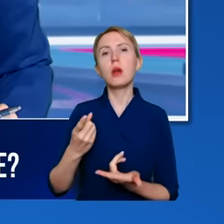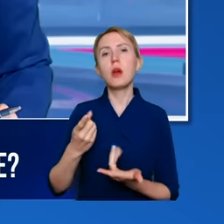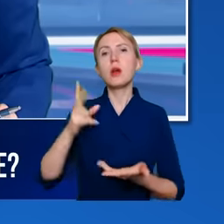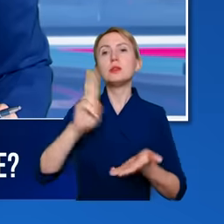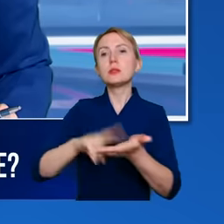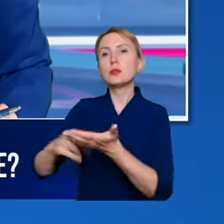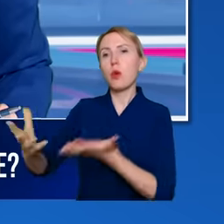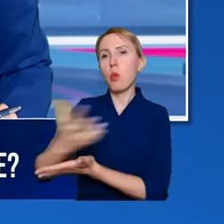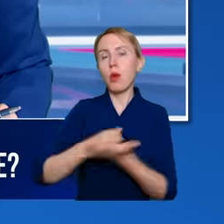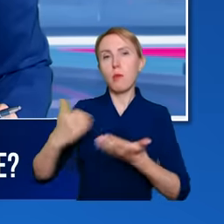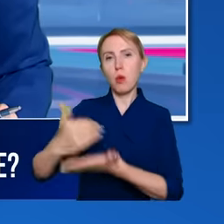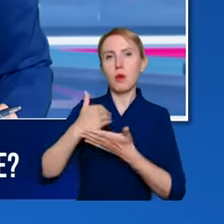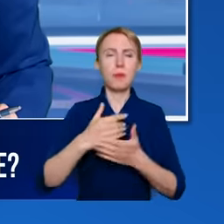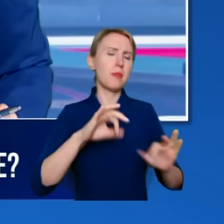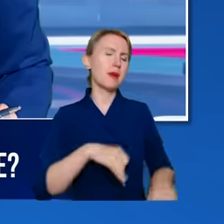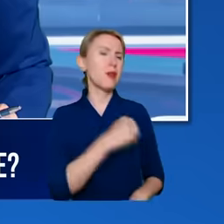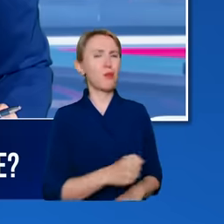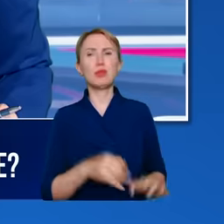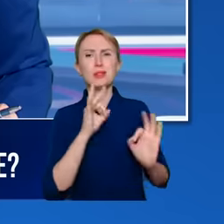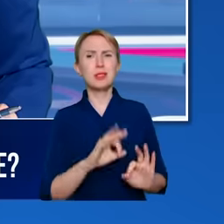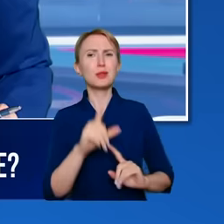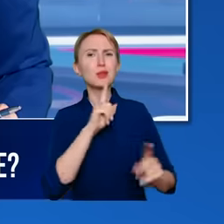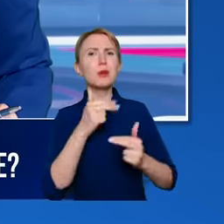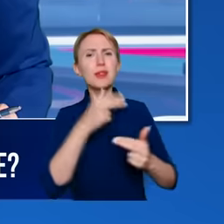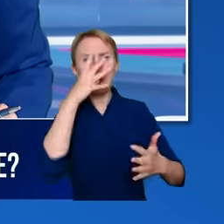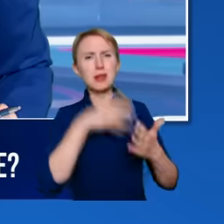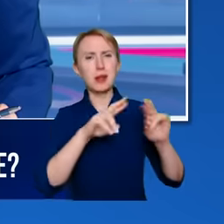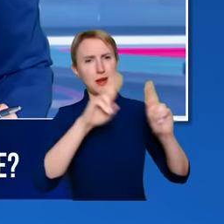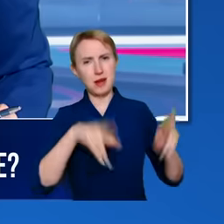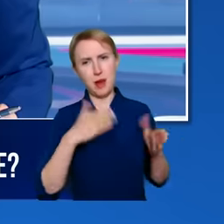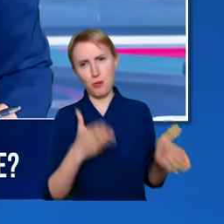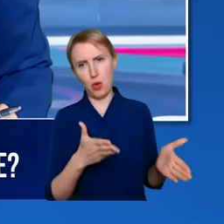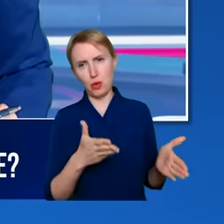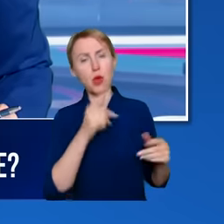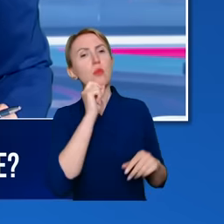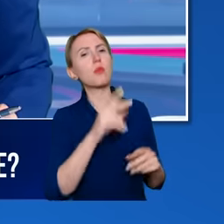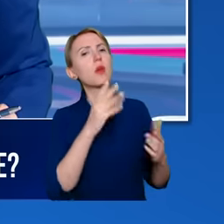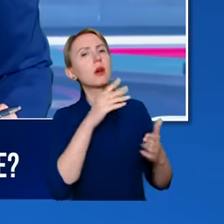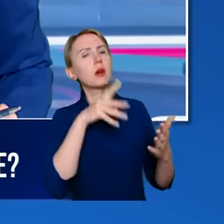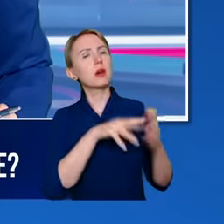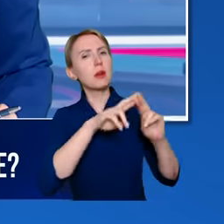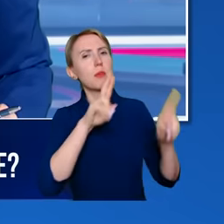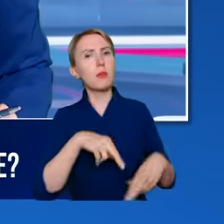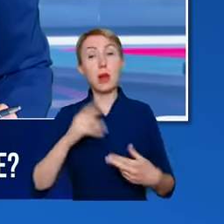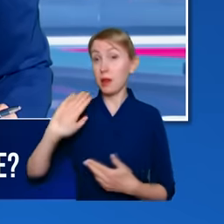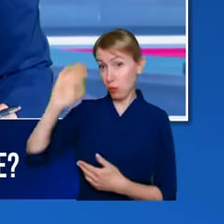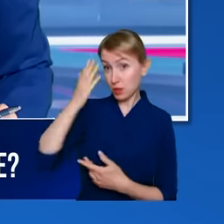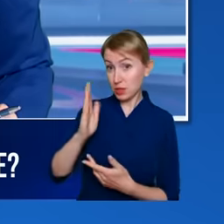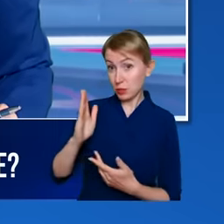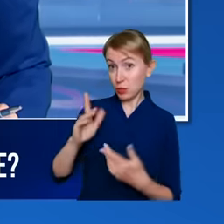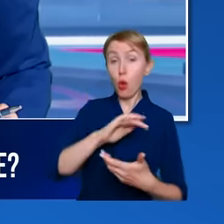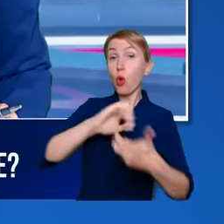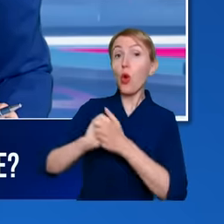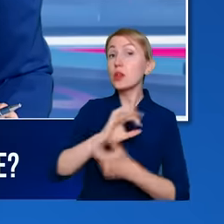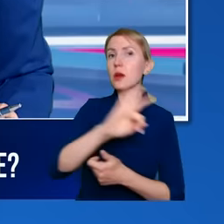zbudować tarczę. Panie pośle, w ogóle rozmawiamy tarczy. W tej chwili o raporcie. Dobrze, jest jakiś raport. Doprowadzi pani to, że ten raport poznamy? No przecież to jest wasza koalicja. Niech